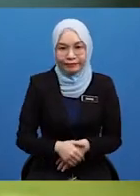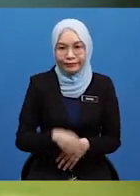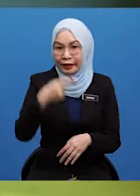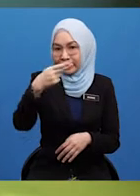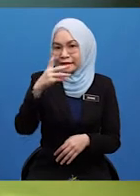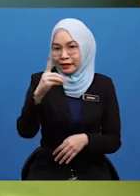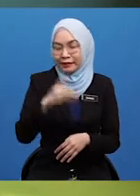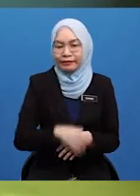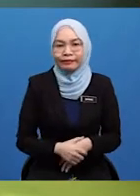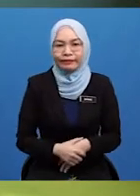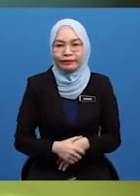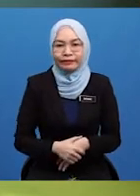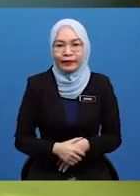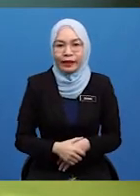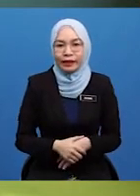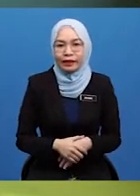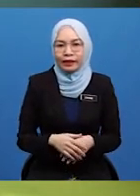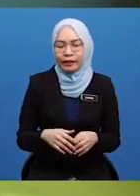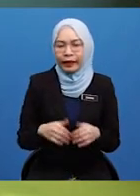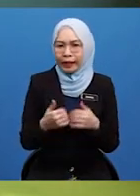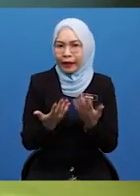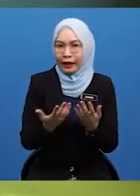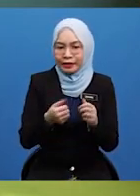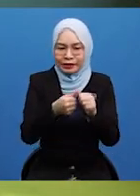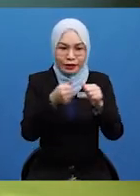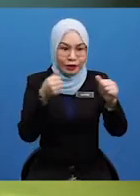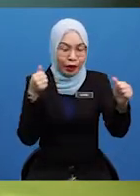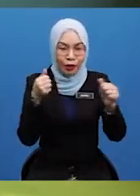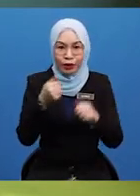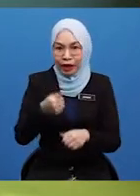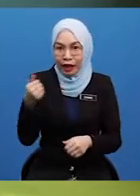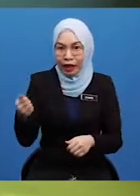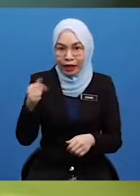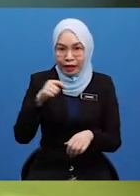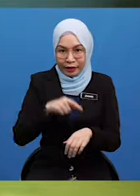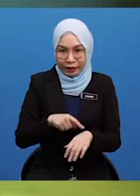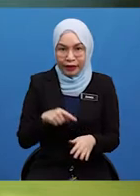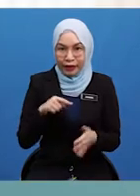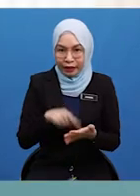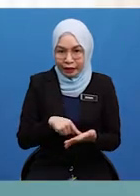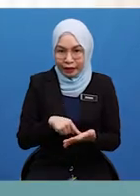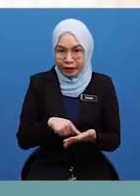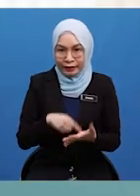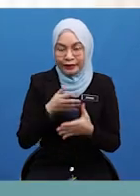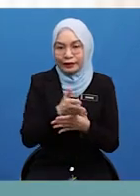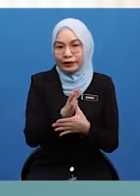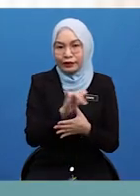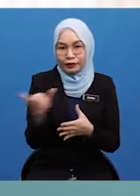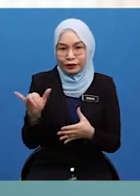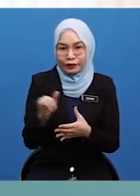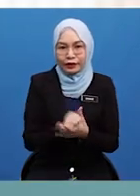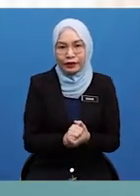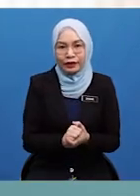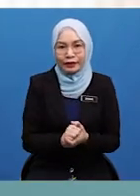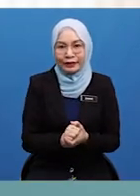kemajuan alat telekomunikasi di Malaysia yang seterusnya hai oke